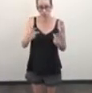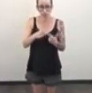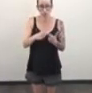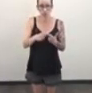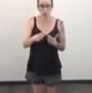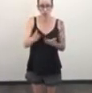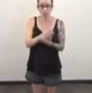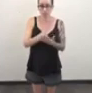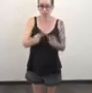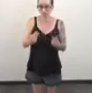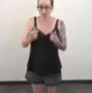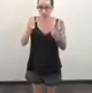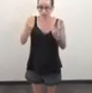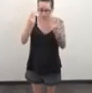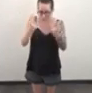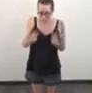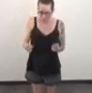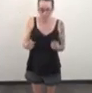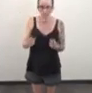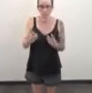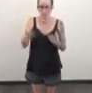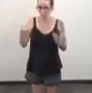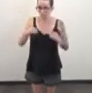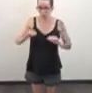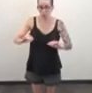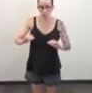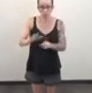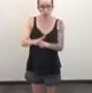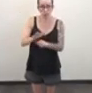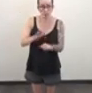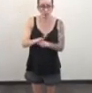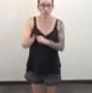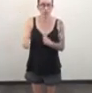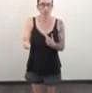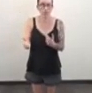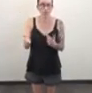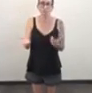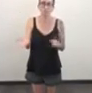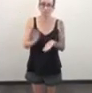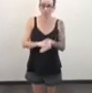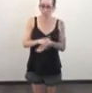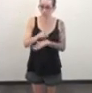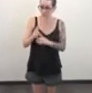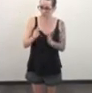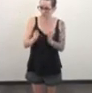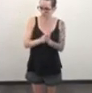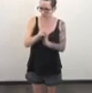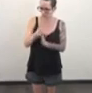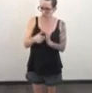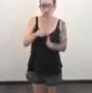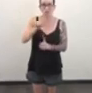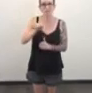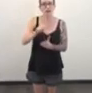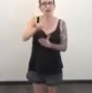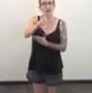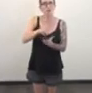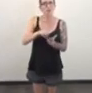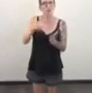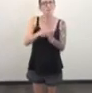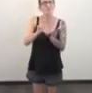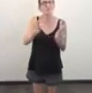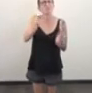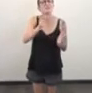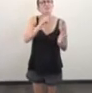et sous-formés en nombre. Et pourtant, en 2020 était intervenu le rapport des 1000 premiers